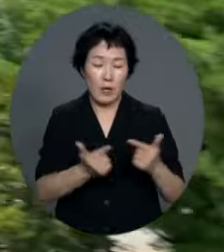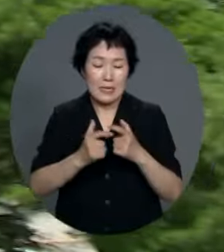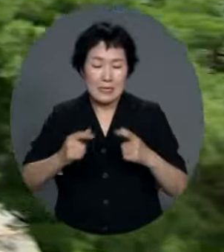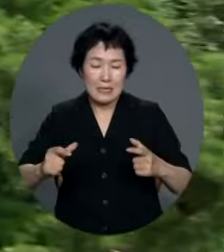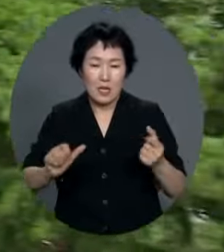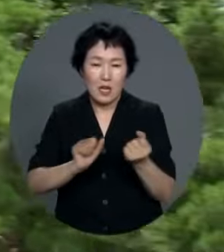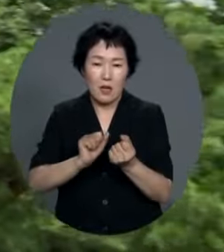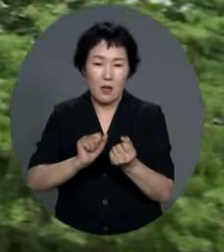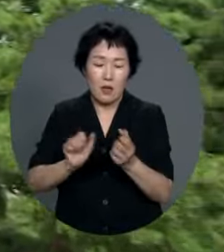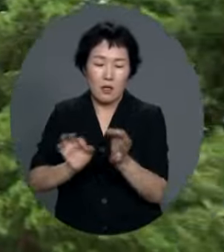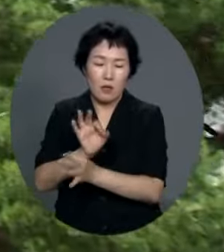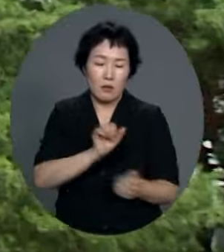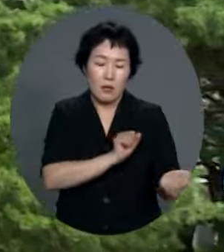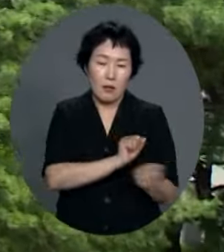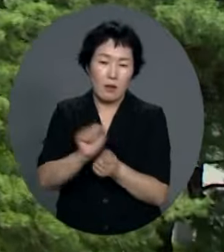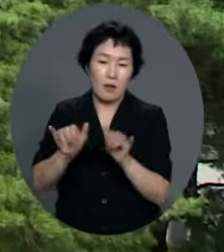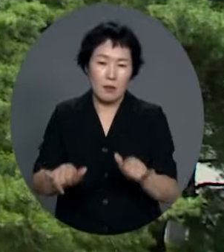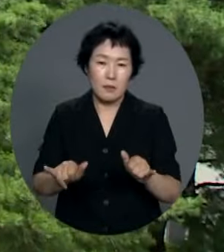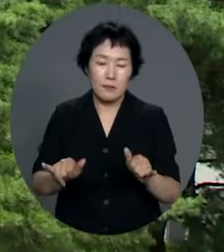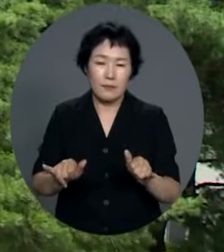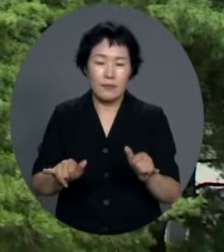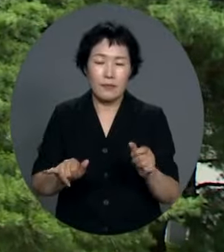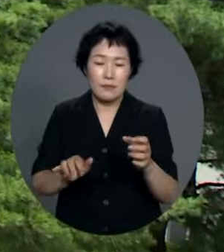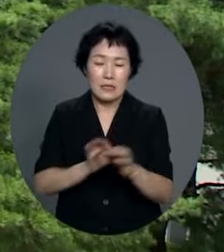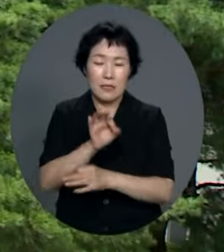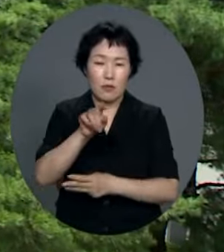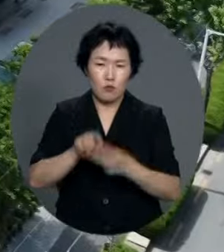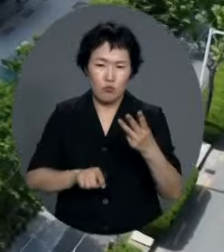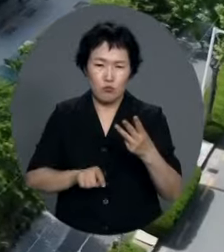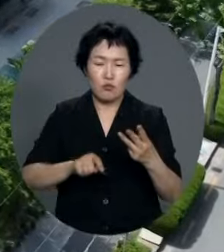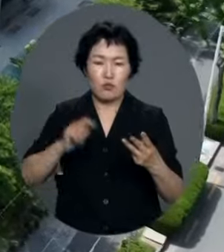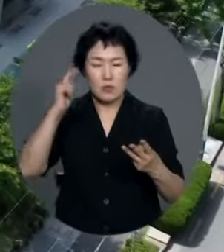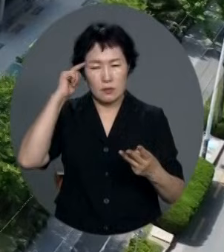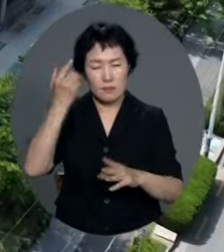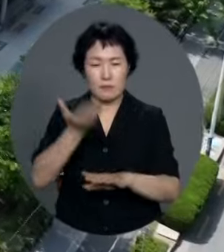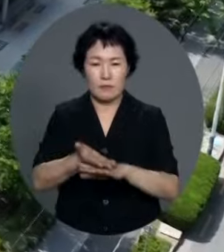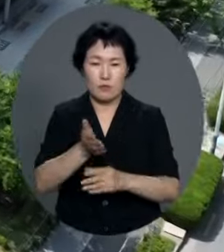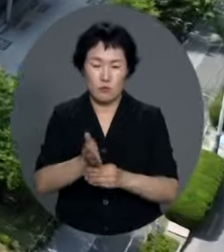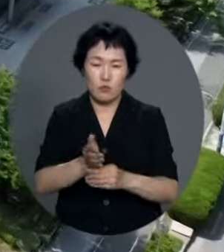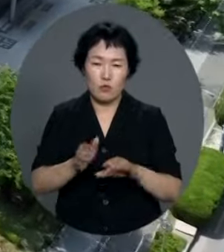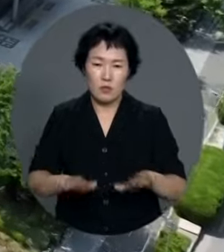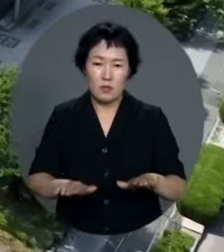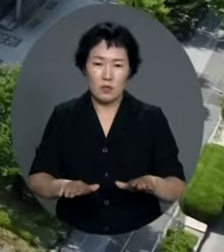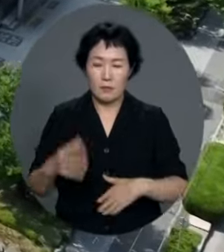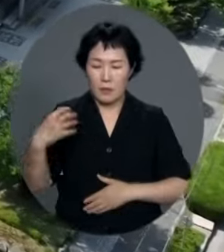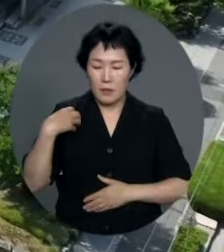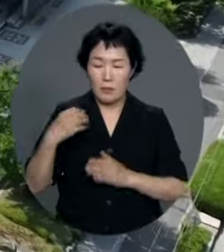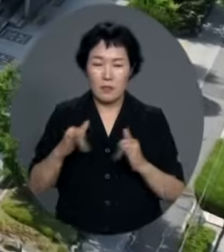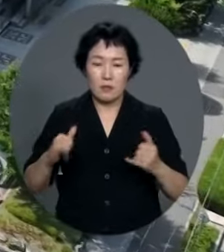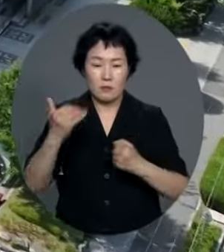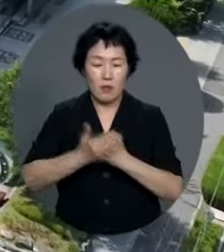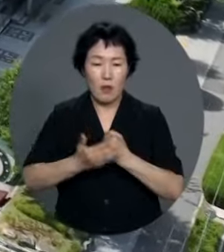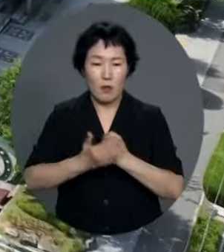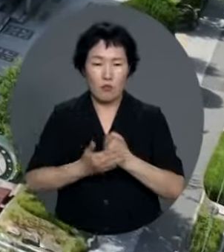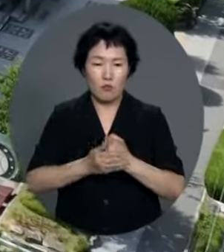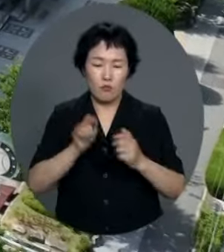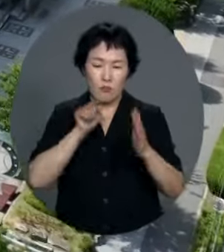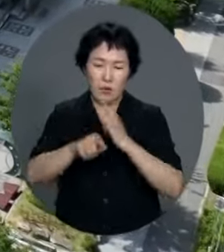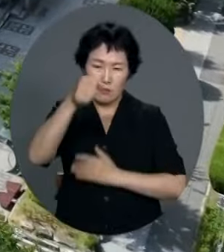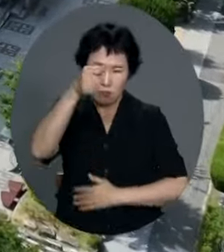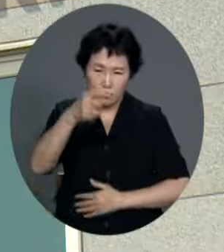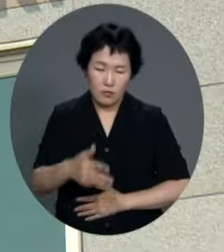위축으로 이어질 우려에 상주 시도 반발하고 있습니다 상주시의 관련 실무진들이 대구 캠퍼스를 수차례